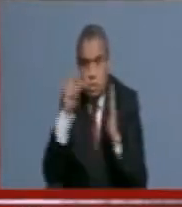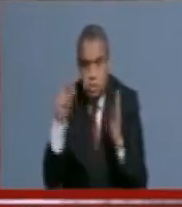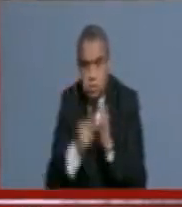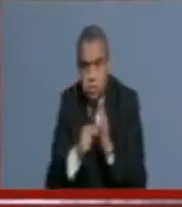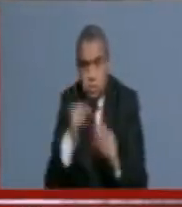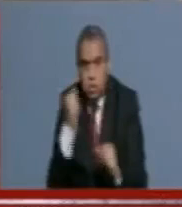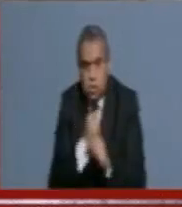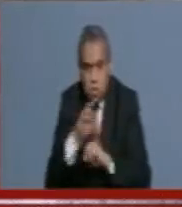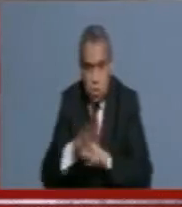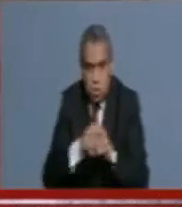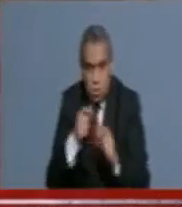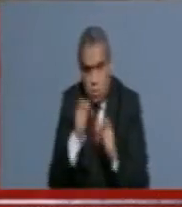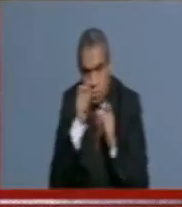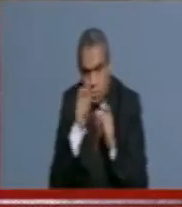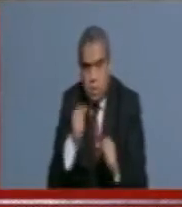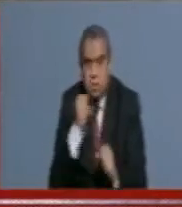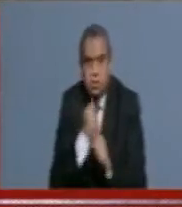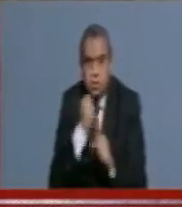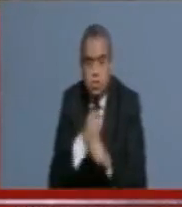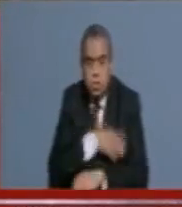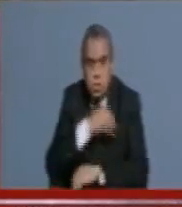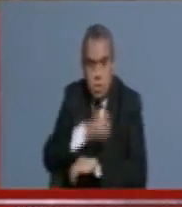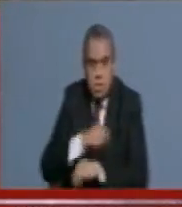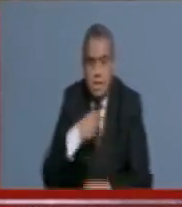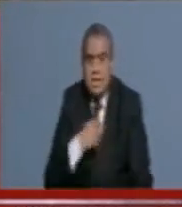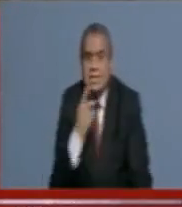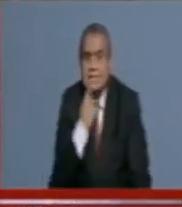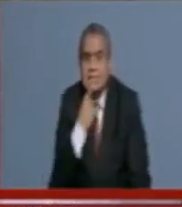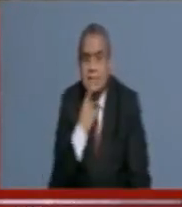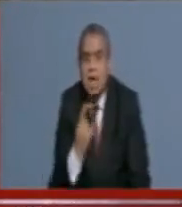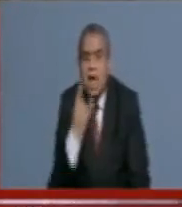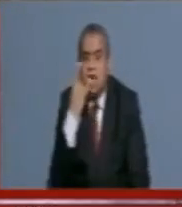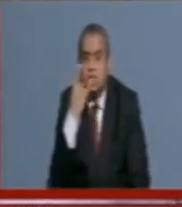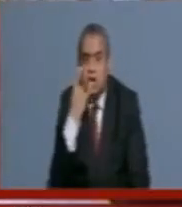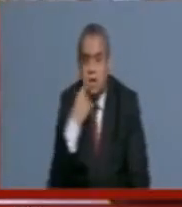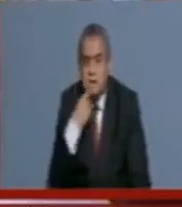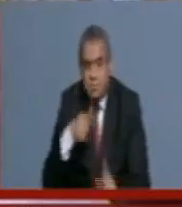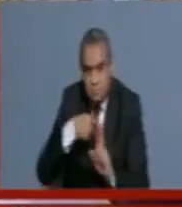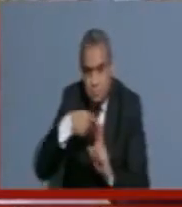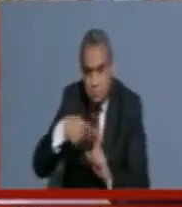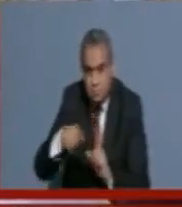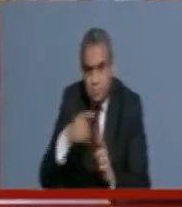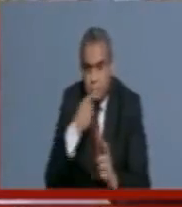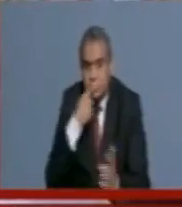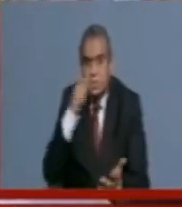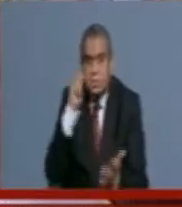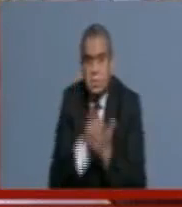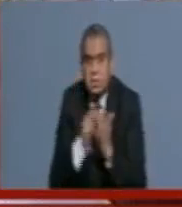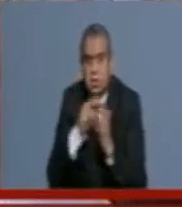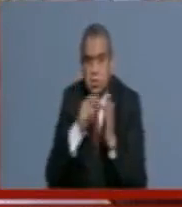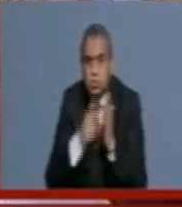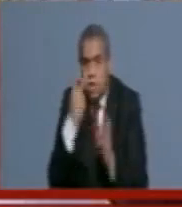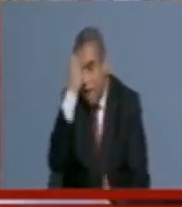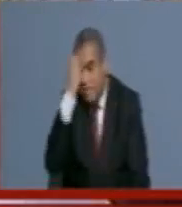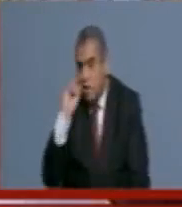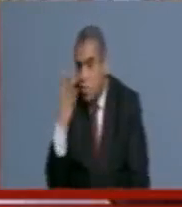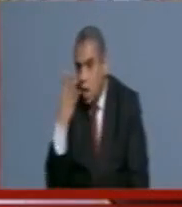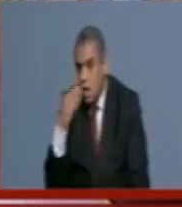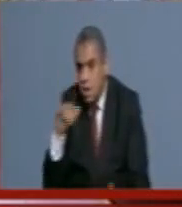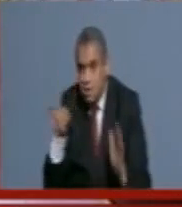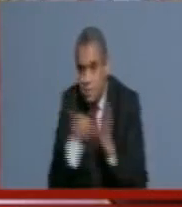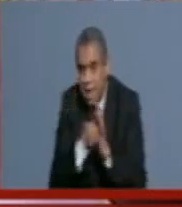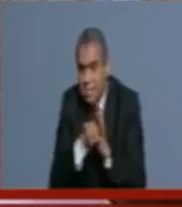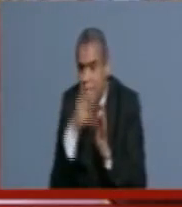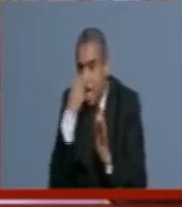القضائي العمل لمدة 10 سنوات من اقرار الدستور بتاع 2014، يعني ينتهي العمل